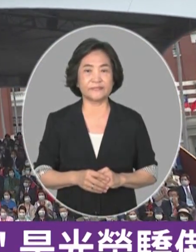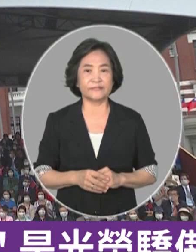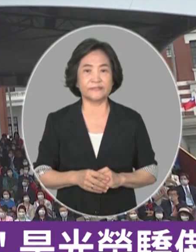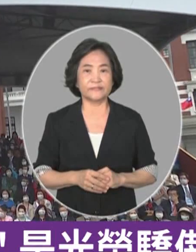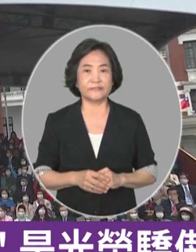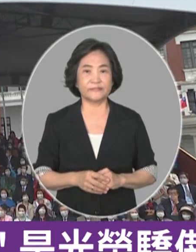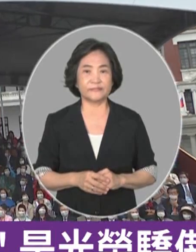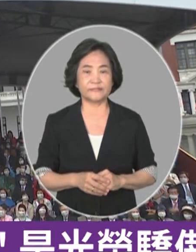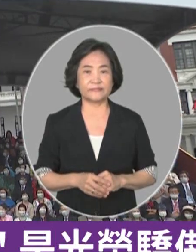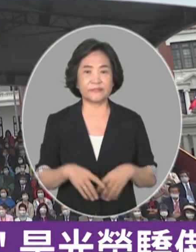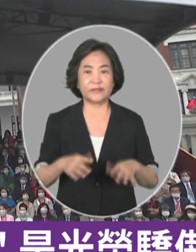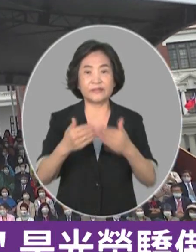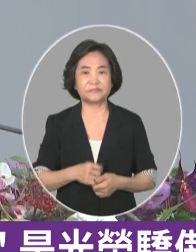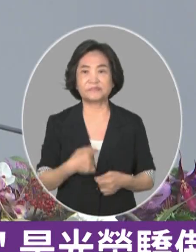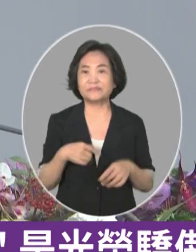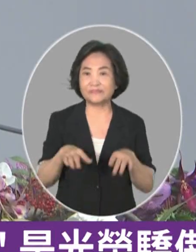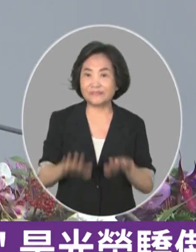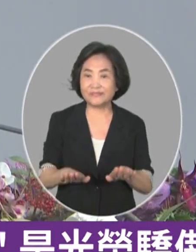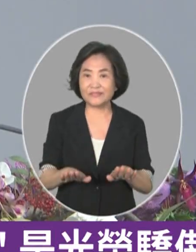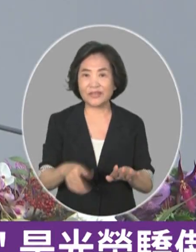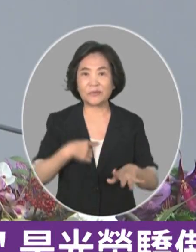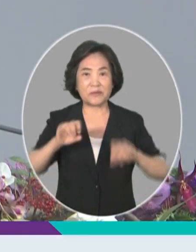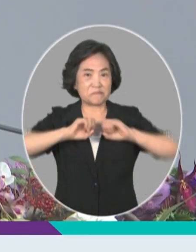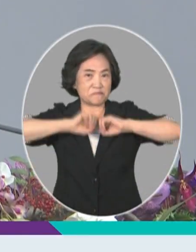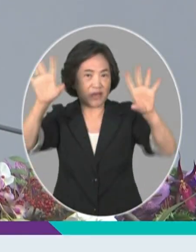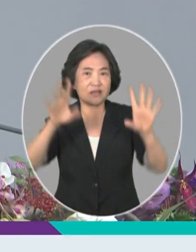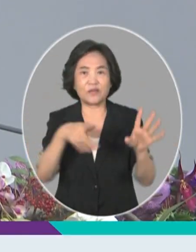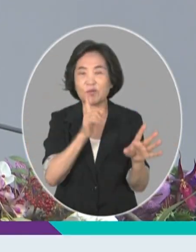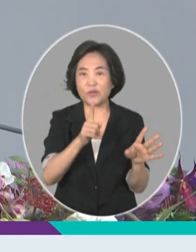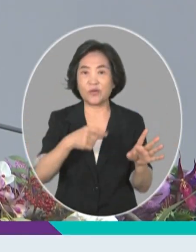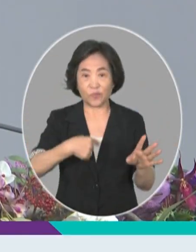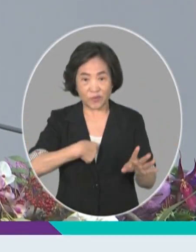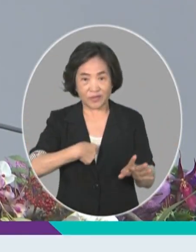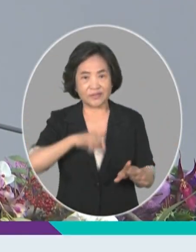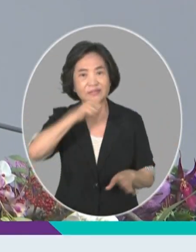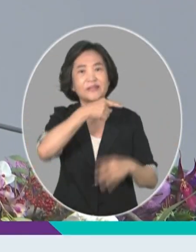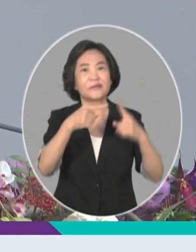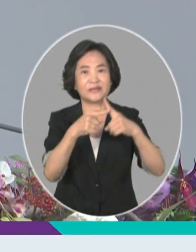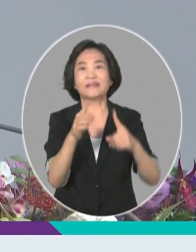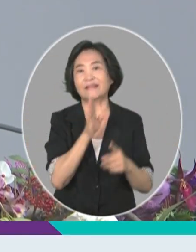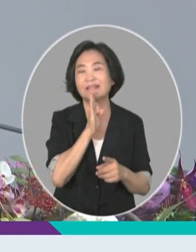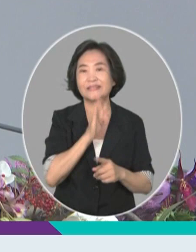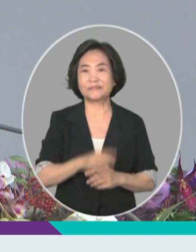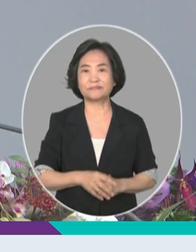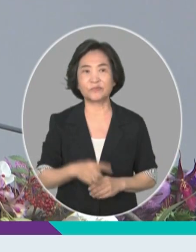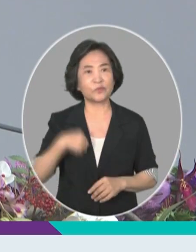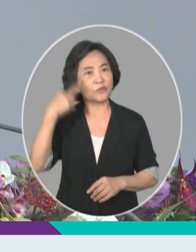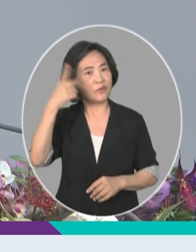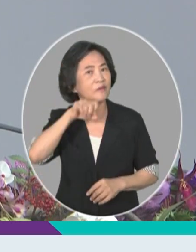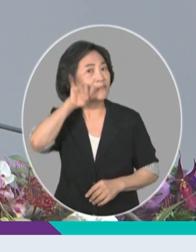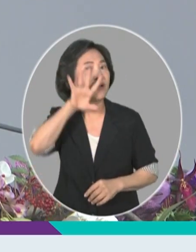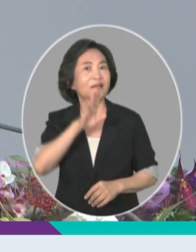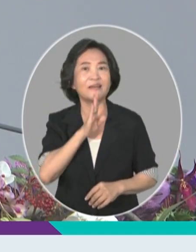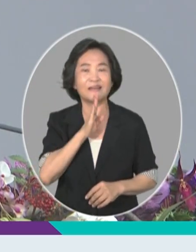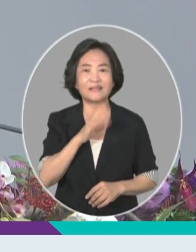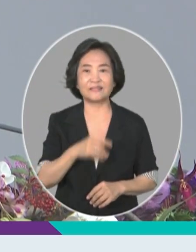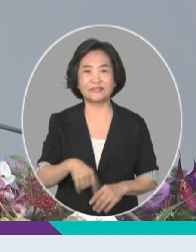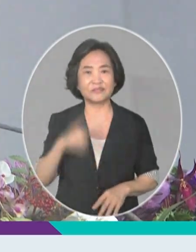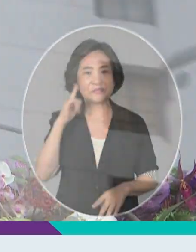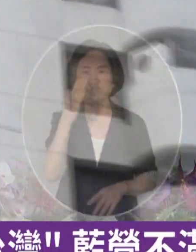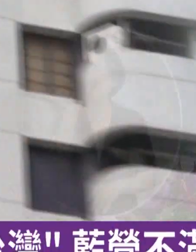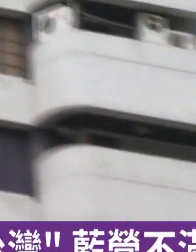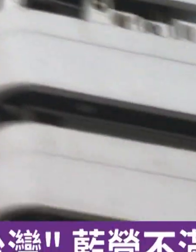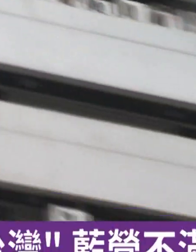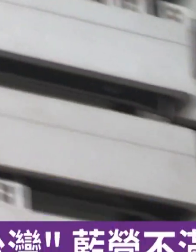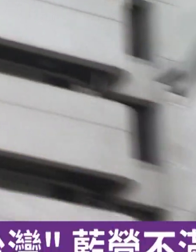演，总统重申立场， 大声地说出我是台湾人，是一种光荣，也是一种骄